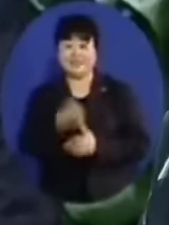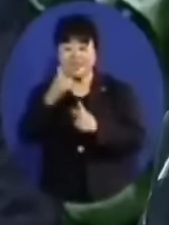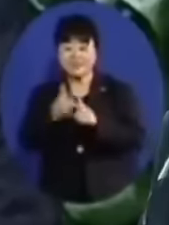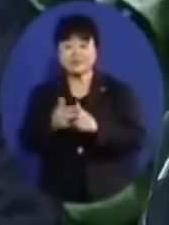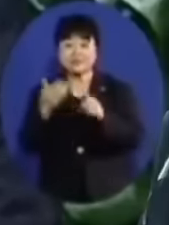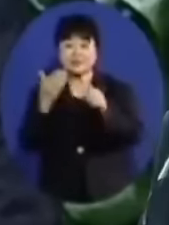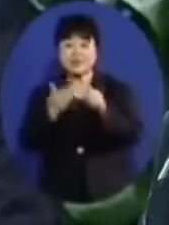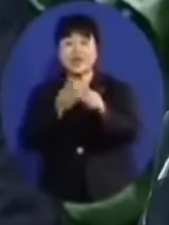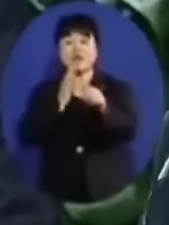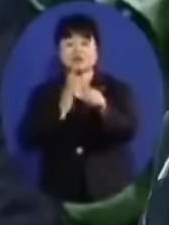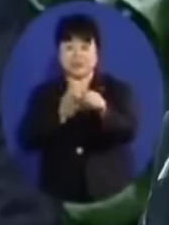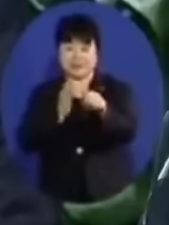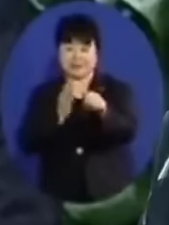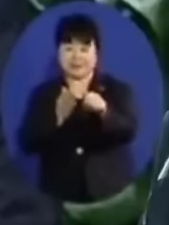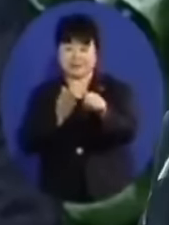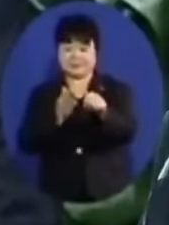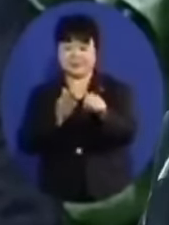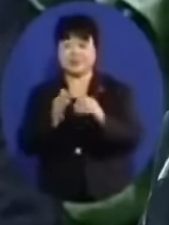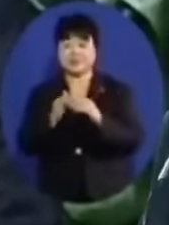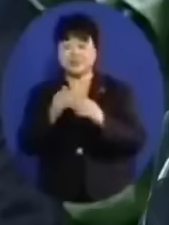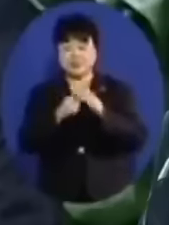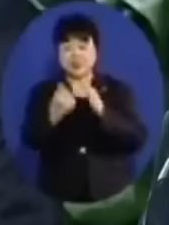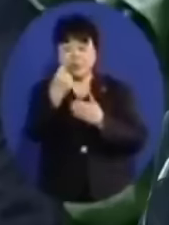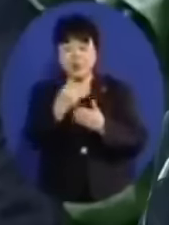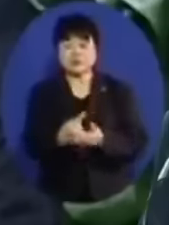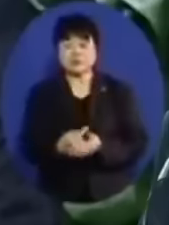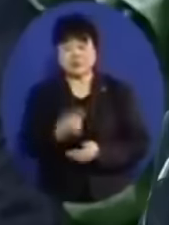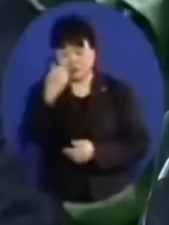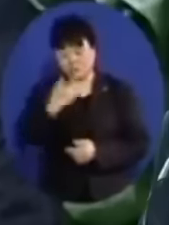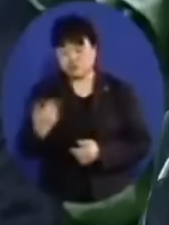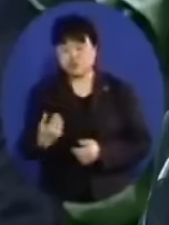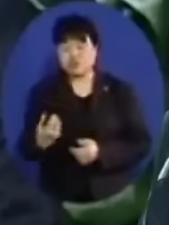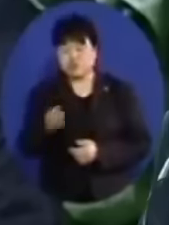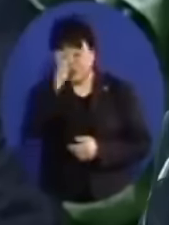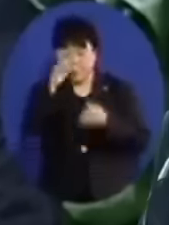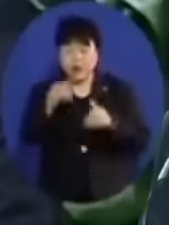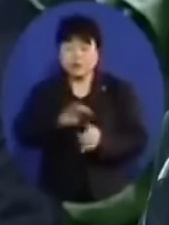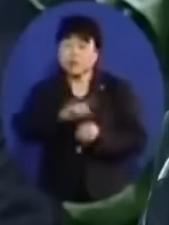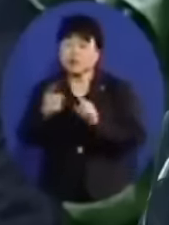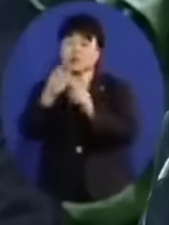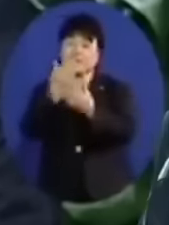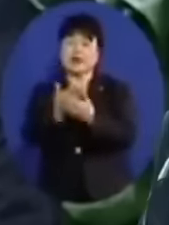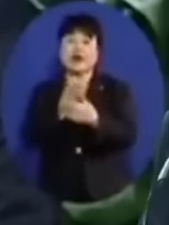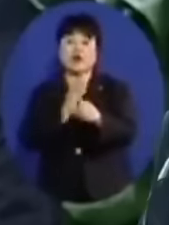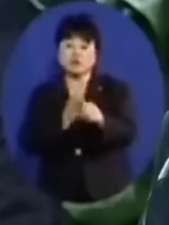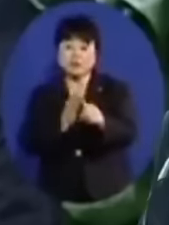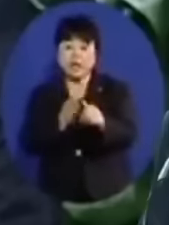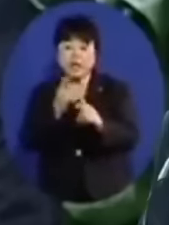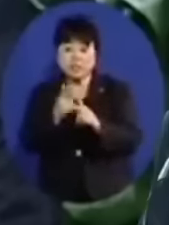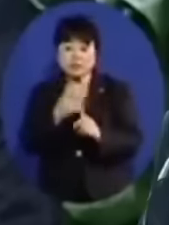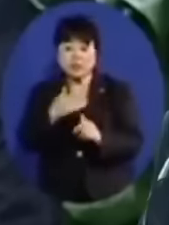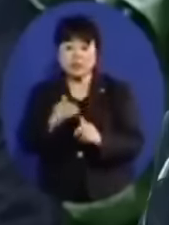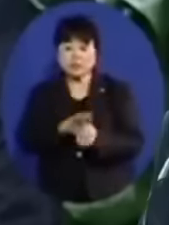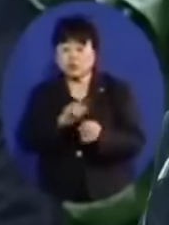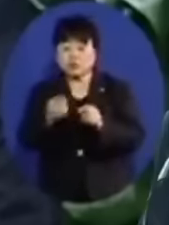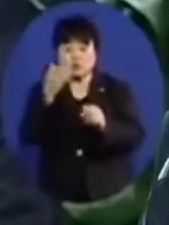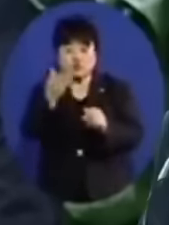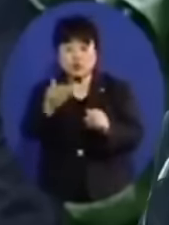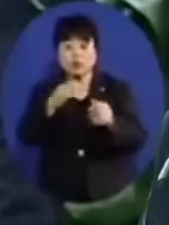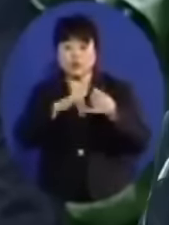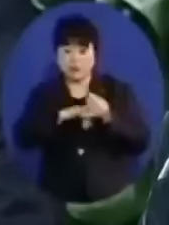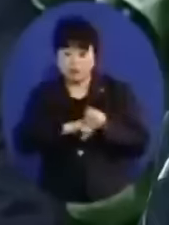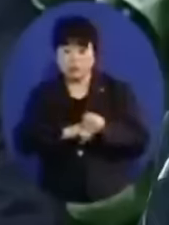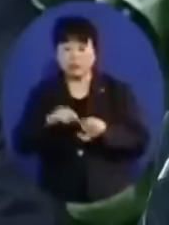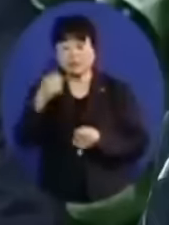예수님께 부탁을 했습니다. 우리 집에 와서 중풍으로 고생하는 하인을 고쳐주소서. 예수님이 가서 고쳐주리라.